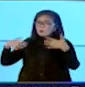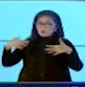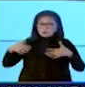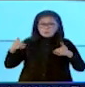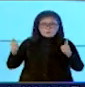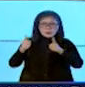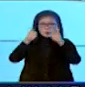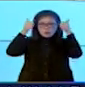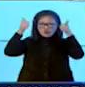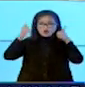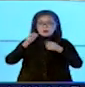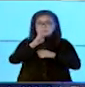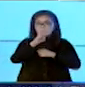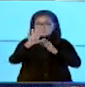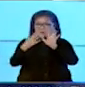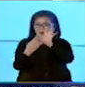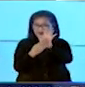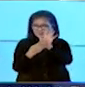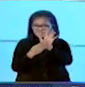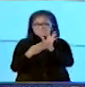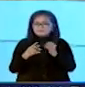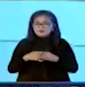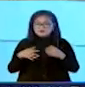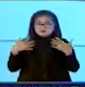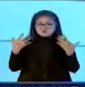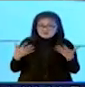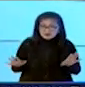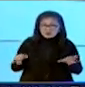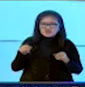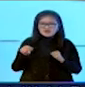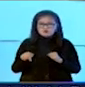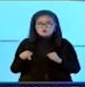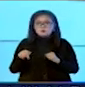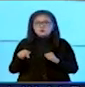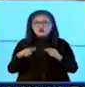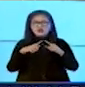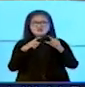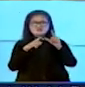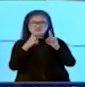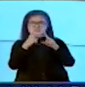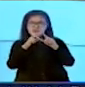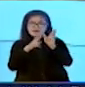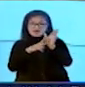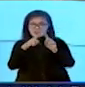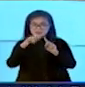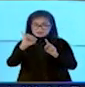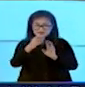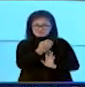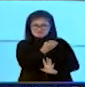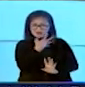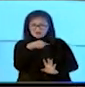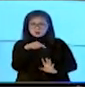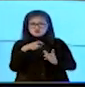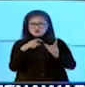35 milyar rupiah Hai Ibu sambung Aurel dan Azriel Hermansyah ini menyebutkan pembeli rumahnya adalah Sultan